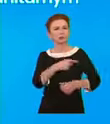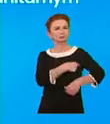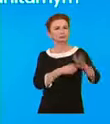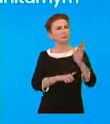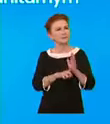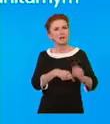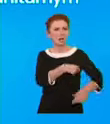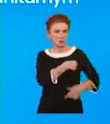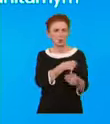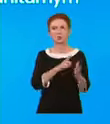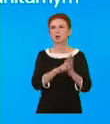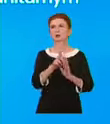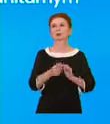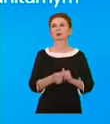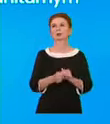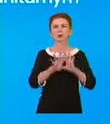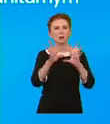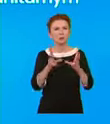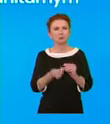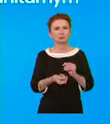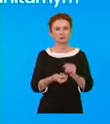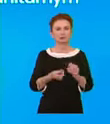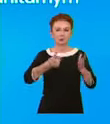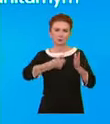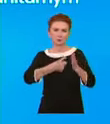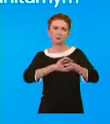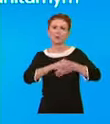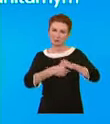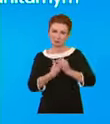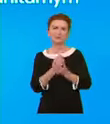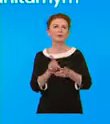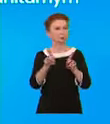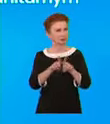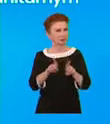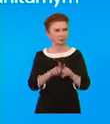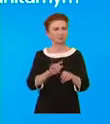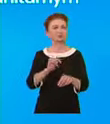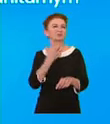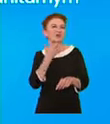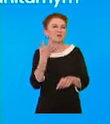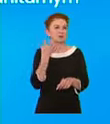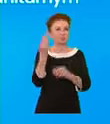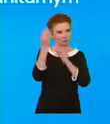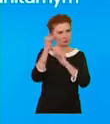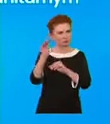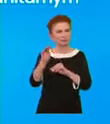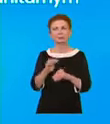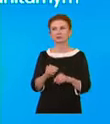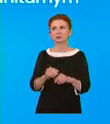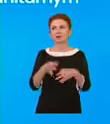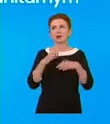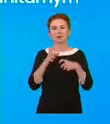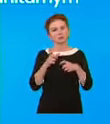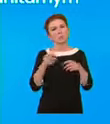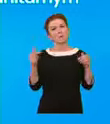i wszystkie środki dezynfekcji, oczywiście też, tak jak wcześniej informowaliśmy, ogłaszaliśmy, muszą